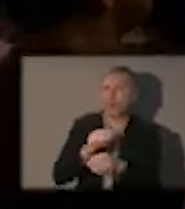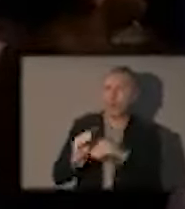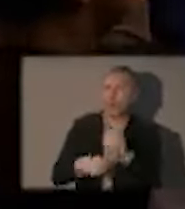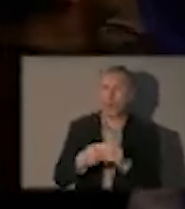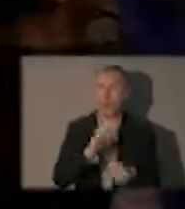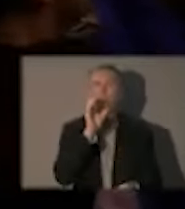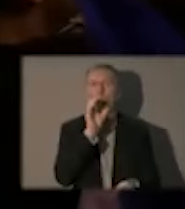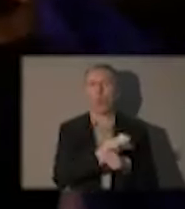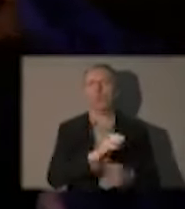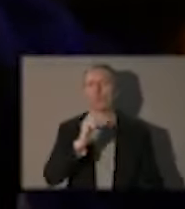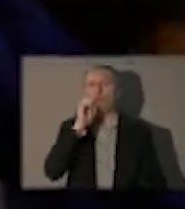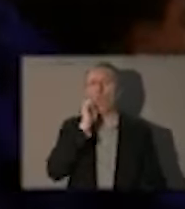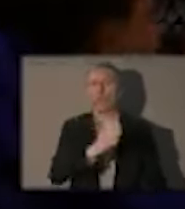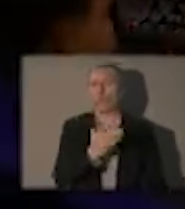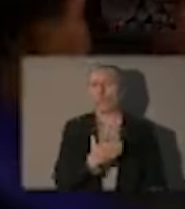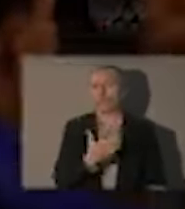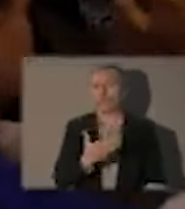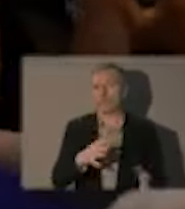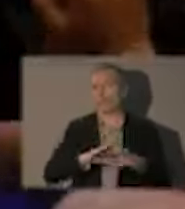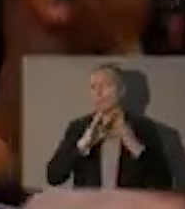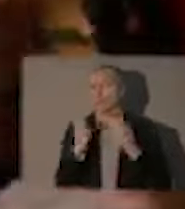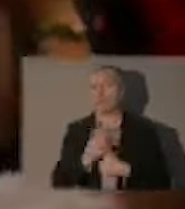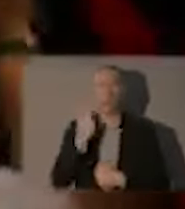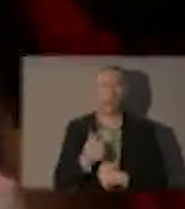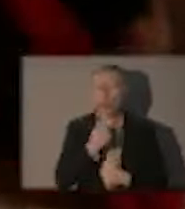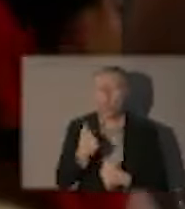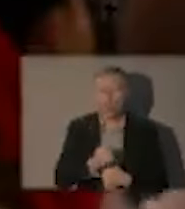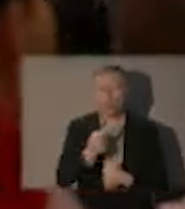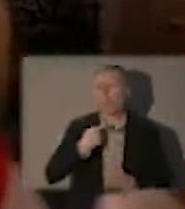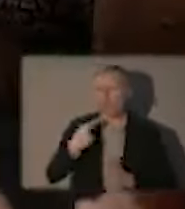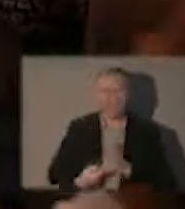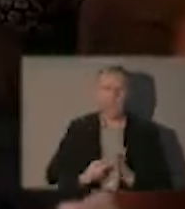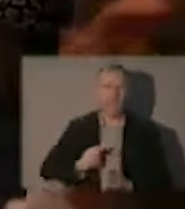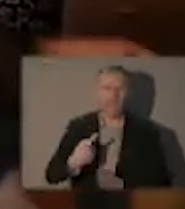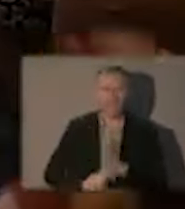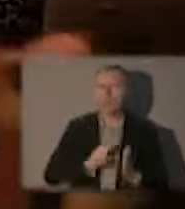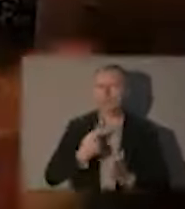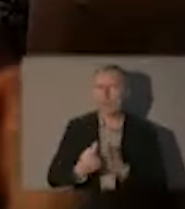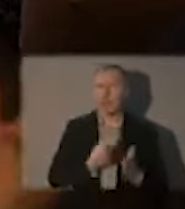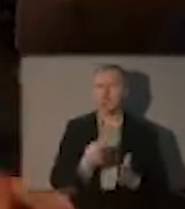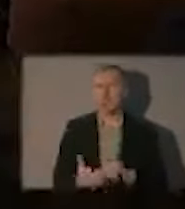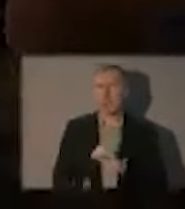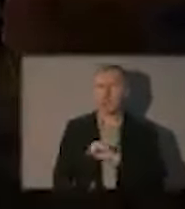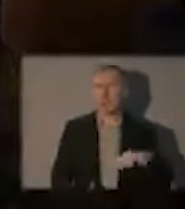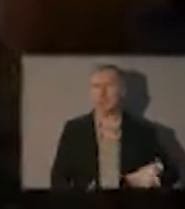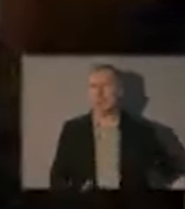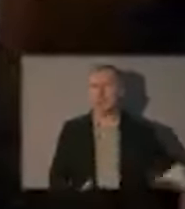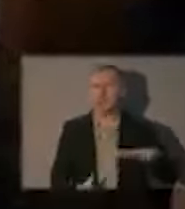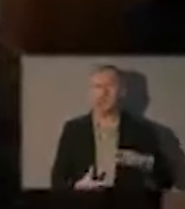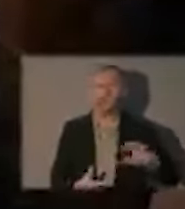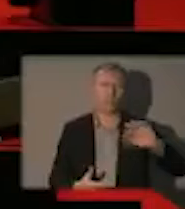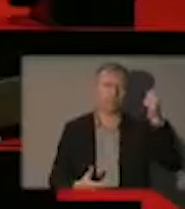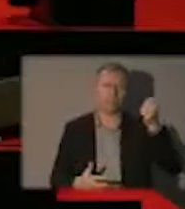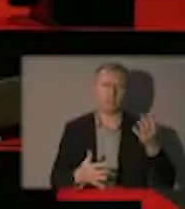au capital, dans cette lutte séculaire, toujours recommencée. Et la gauche, elle